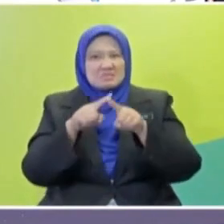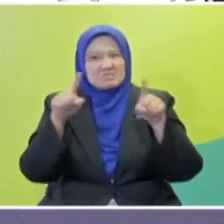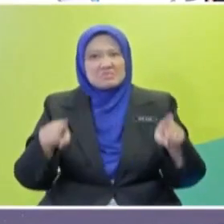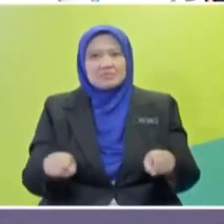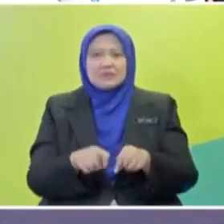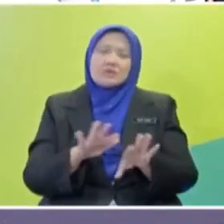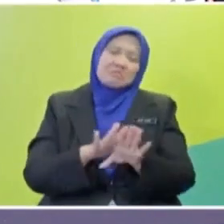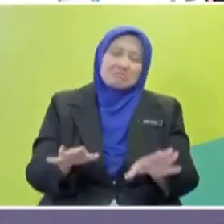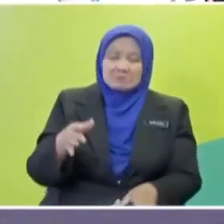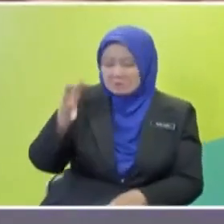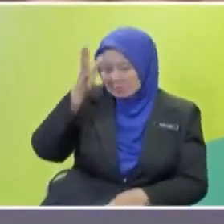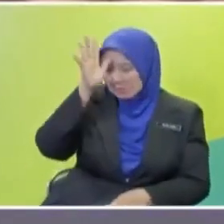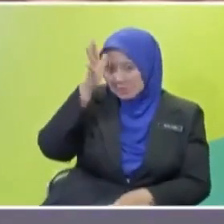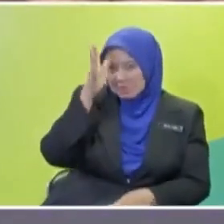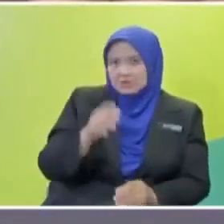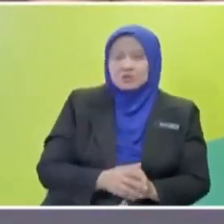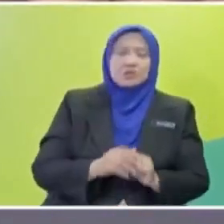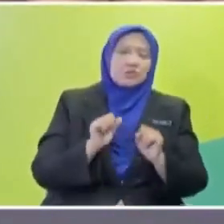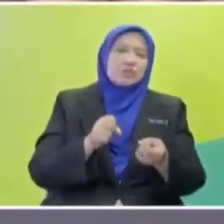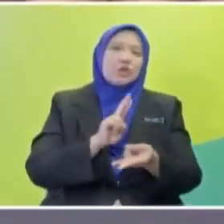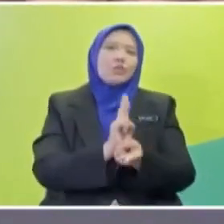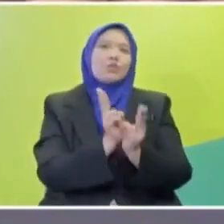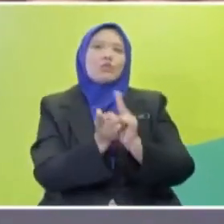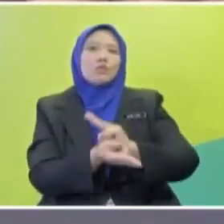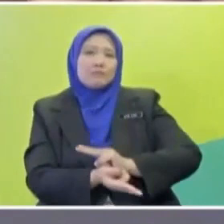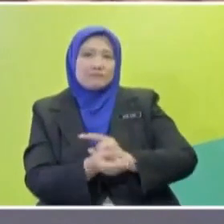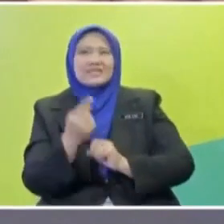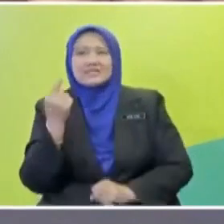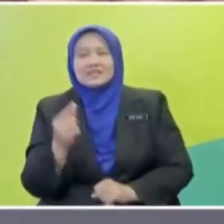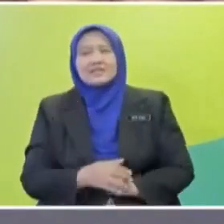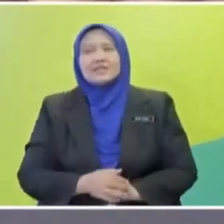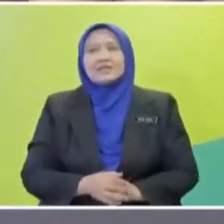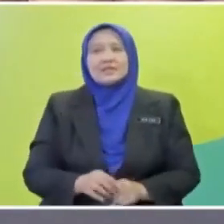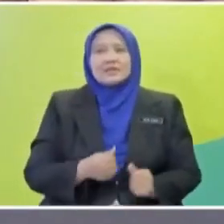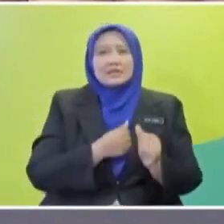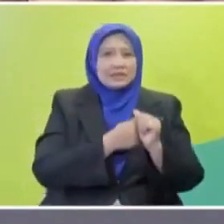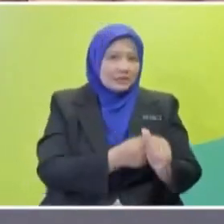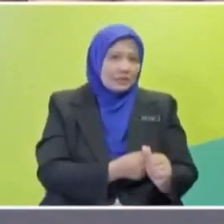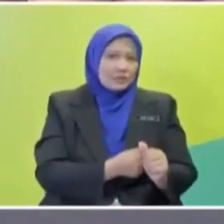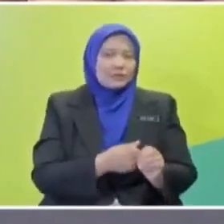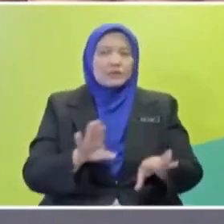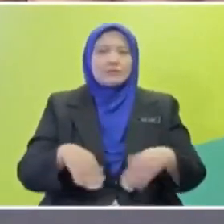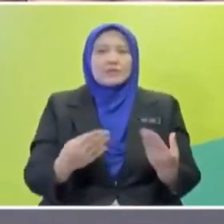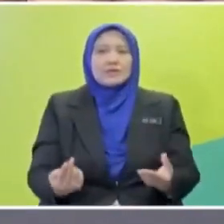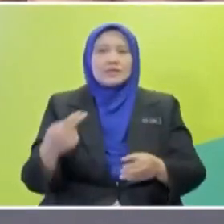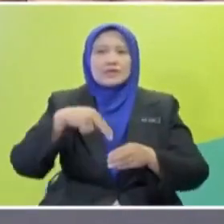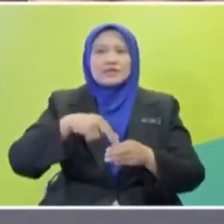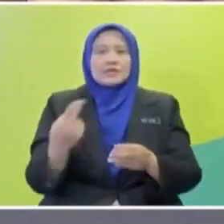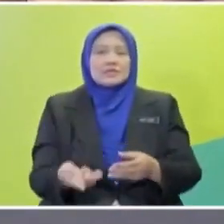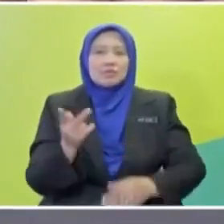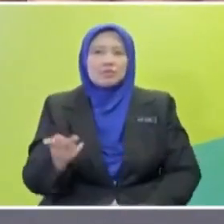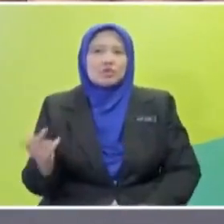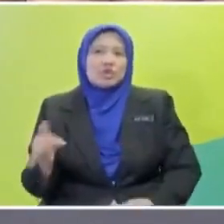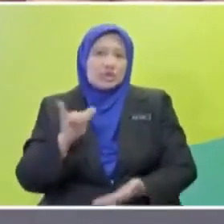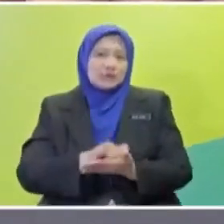jadi Syafika boleh ubah sedikit. Ya cikgu. Dia bergantung pada kita dan bergantung pada hasil produk sesuai ataupun tidak. Baiklah